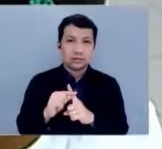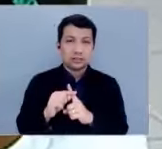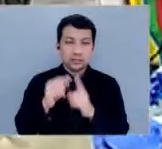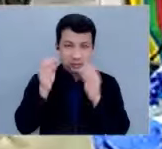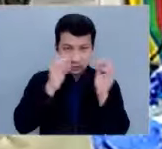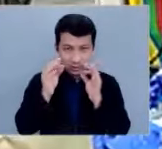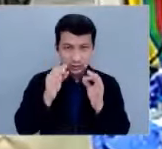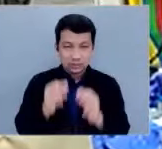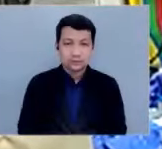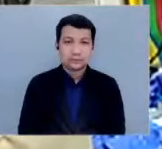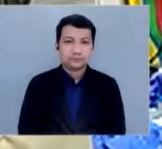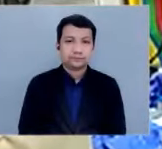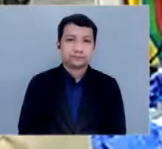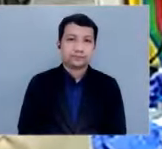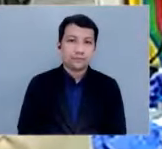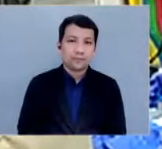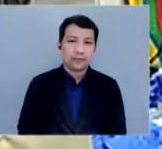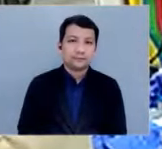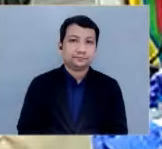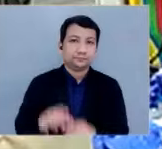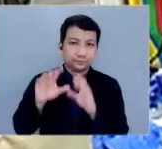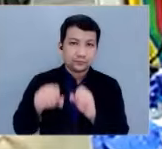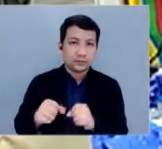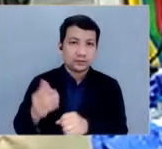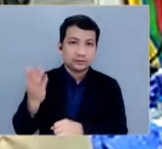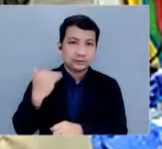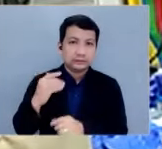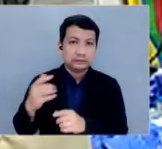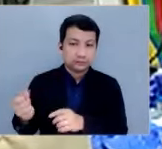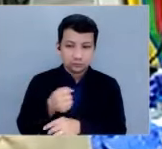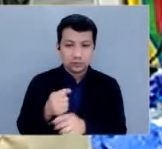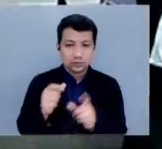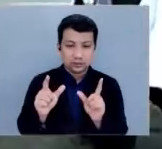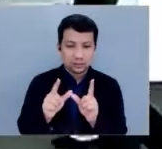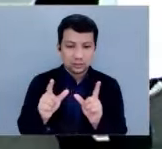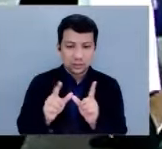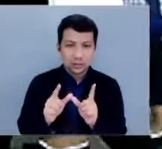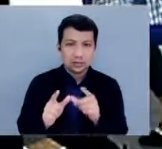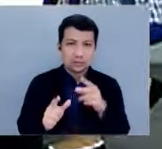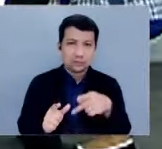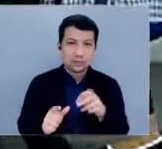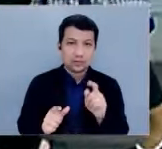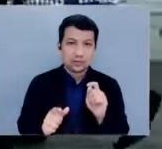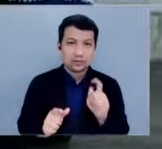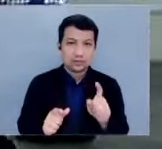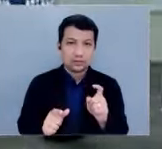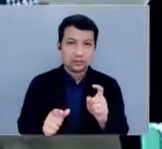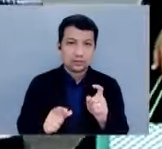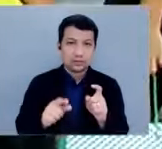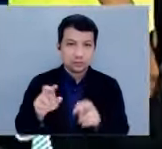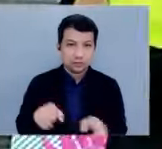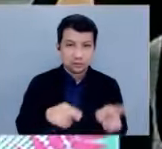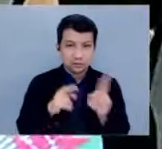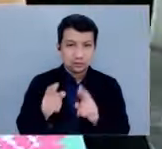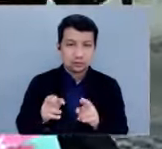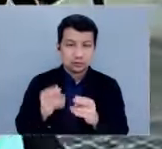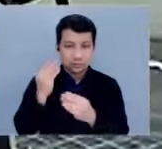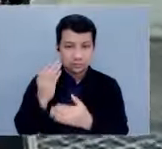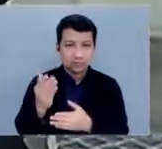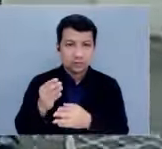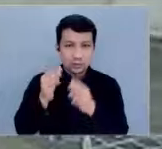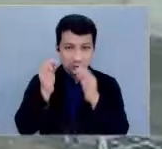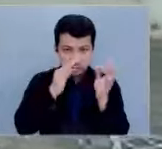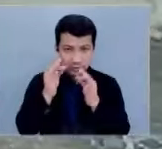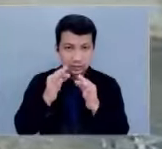droga. Kinumpiska na ang kanilang mga lisensya. Dagdag din ng PTEX, random pa rin ang mga isasagawang drug testing.